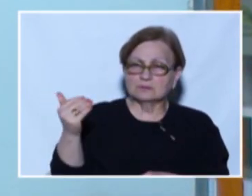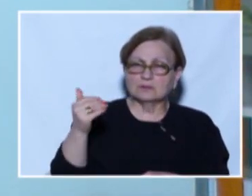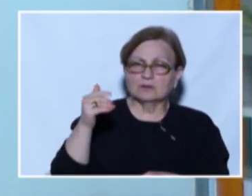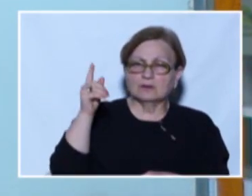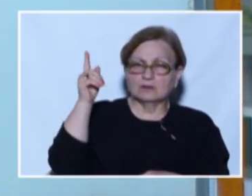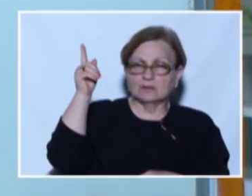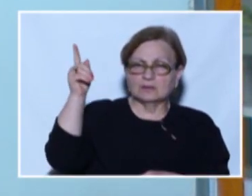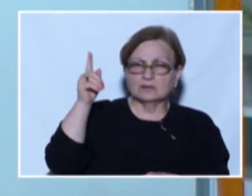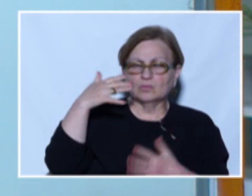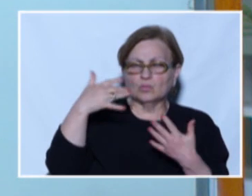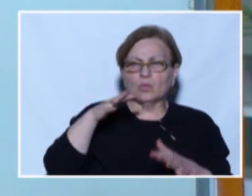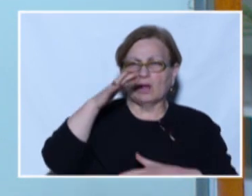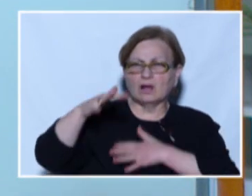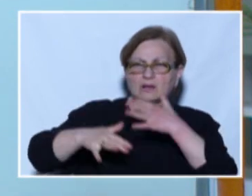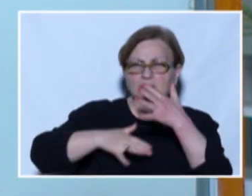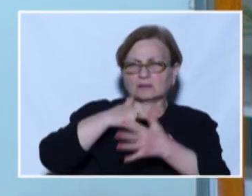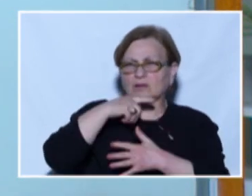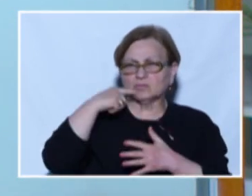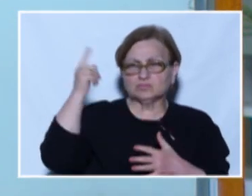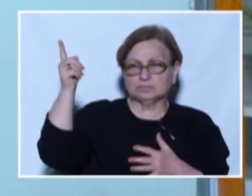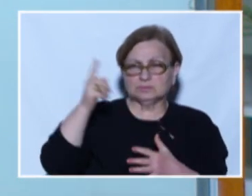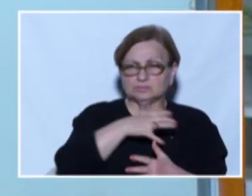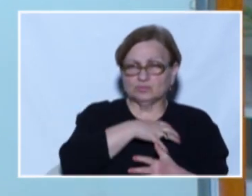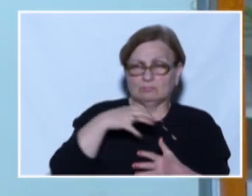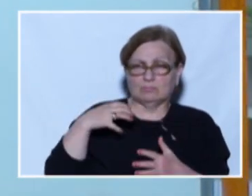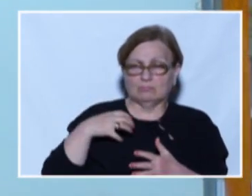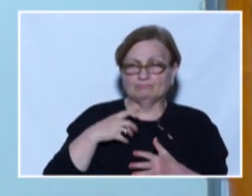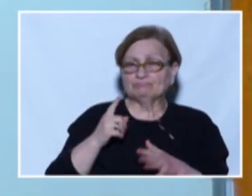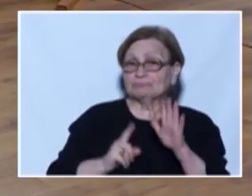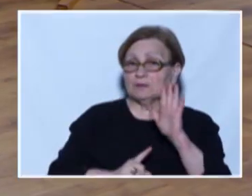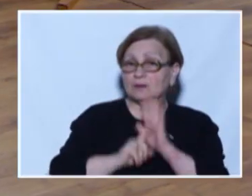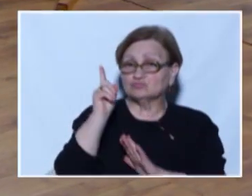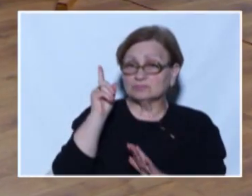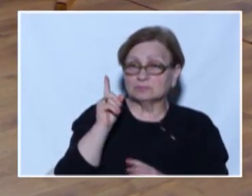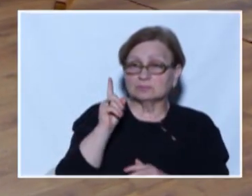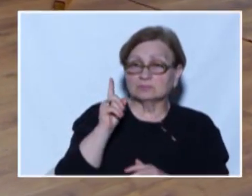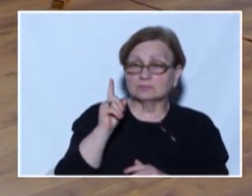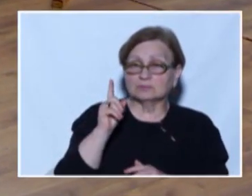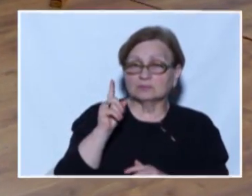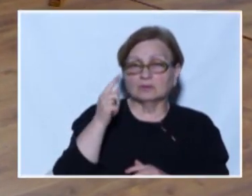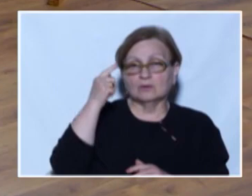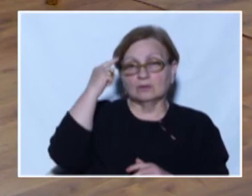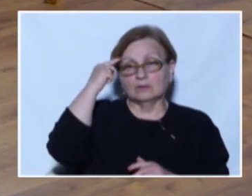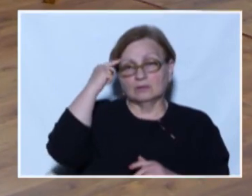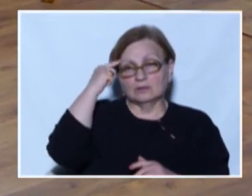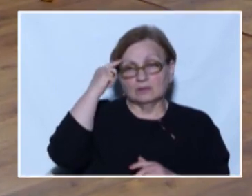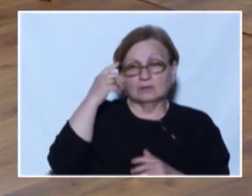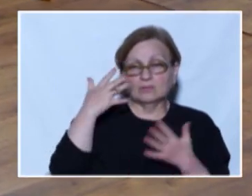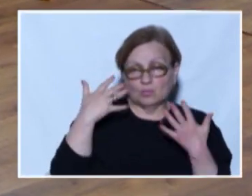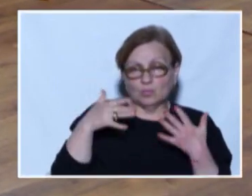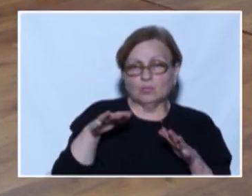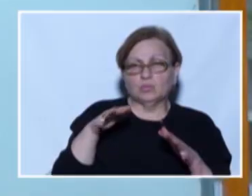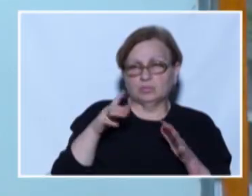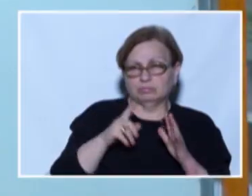იმპერია აირდაირია და გაჩნდა თვალსაზრისი, უფრო სწორად უკვე გაჩენილი